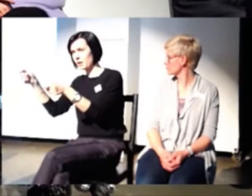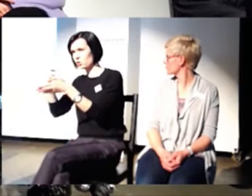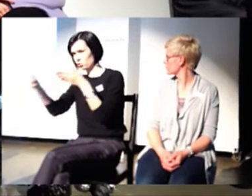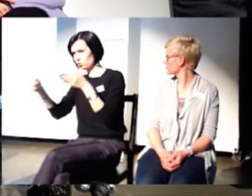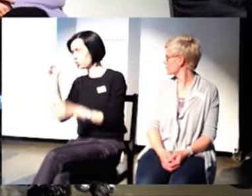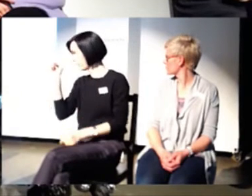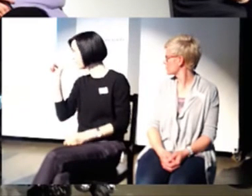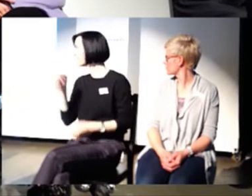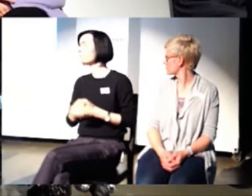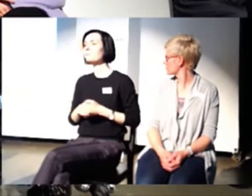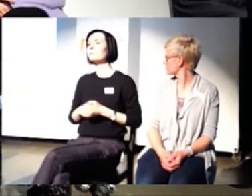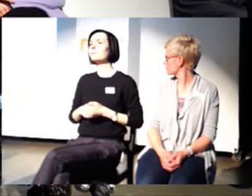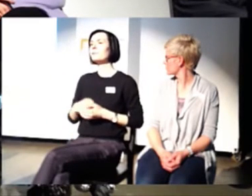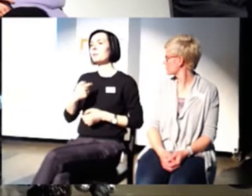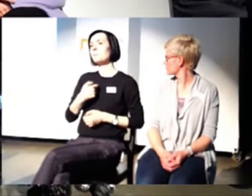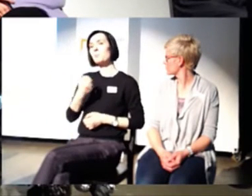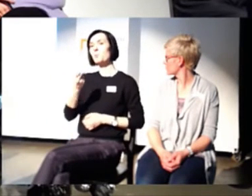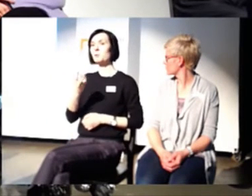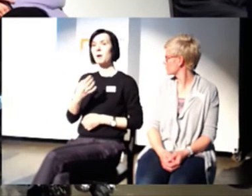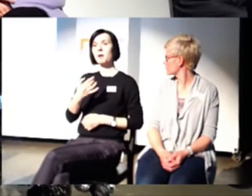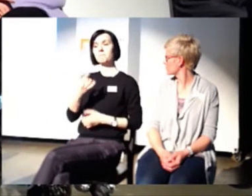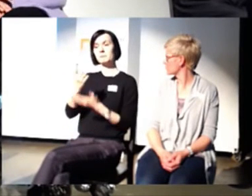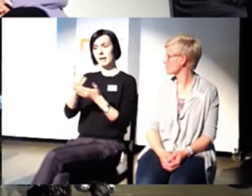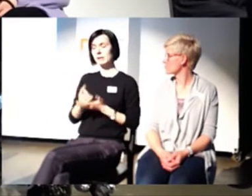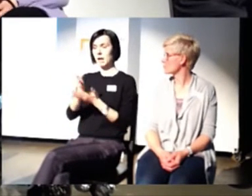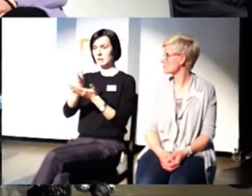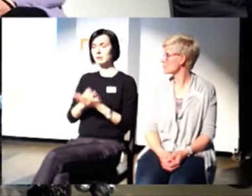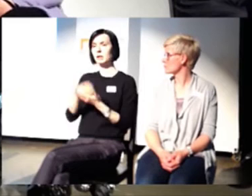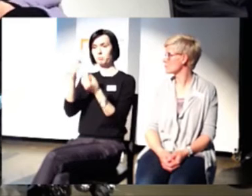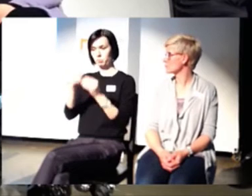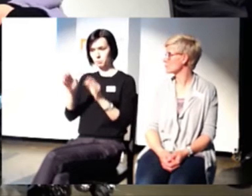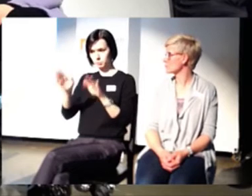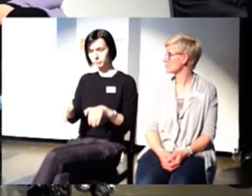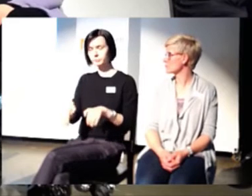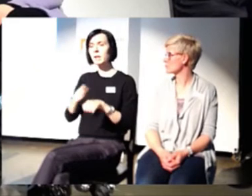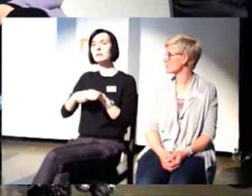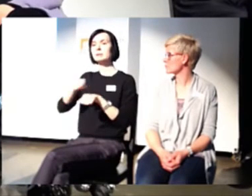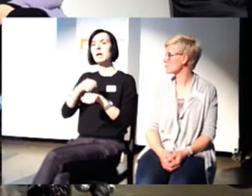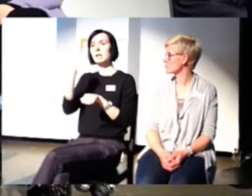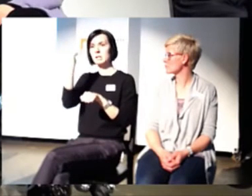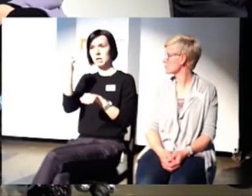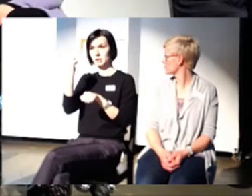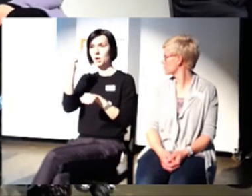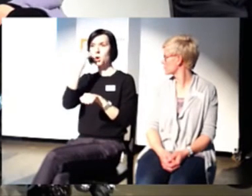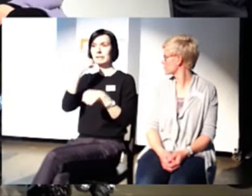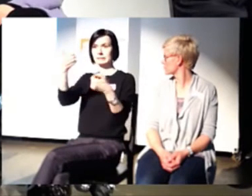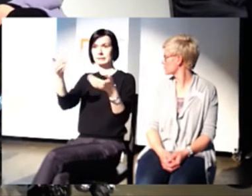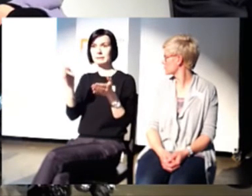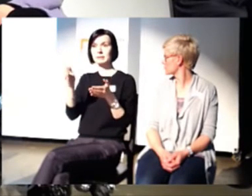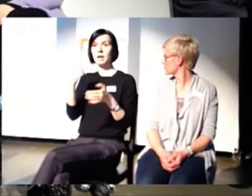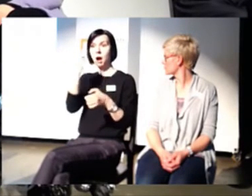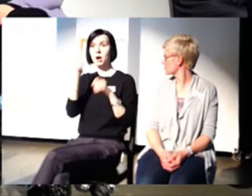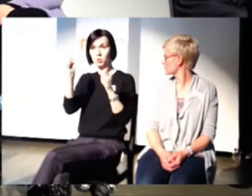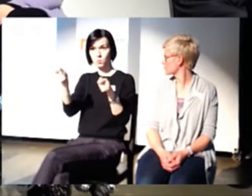muutamia minusta olennaisia asioita. Eli Saaren Kaltanon residenssi hakuaika on joka vuosi